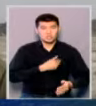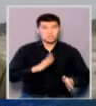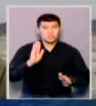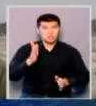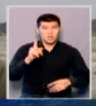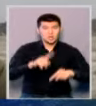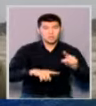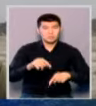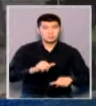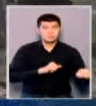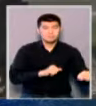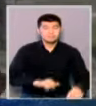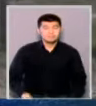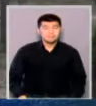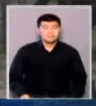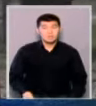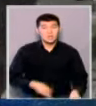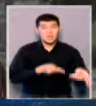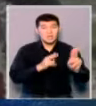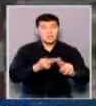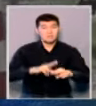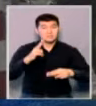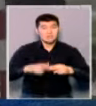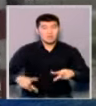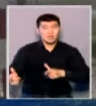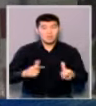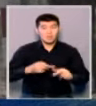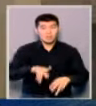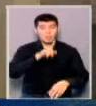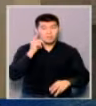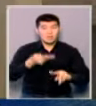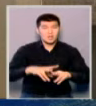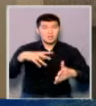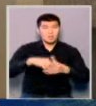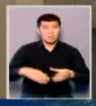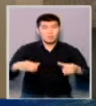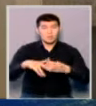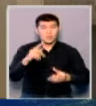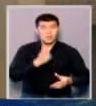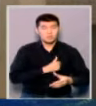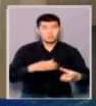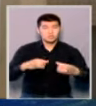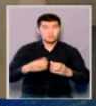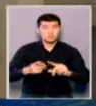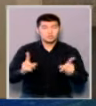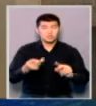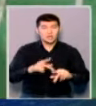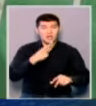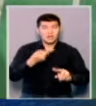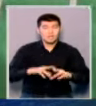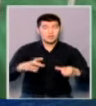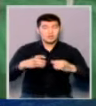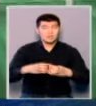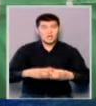служить Родине. Стрельбы являются завершением подготовки молодого пополнения воинских частей, чтобы, как говорят в